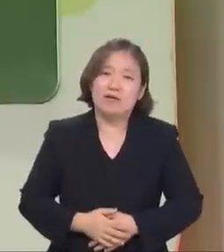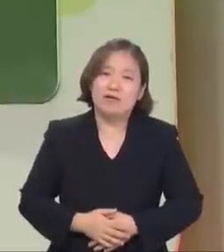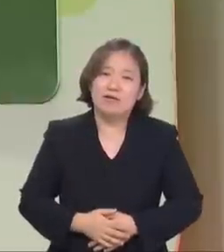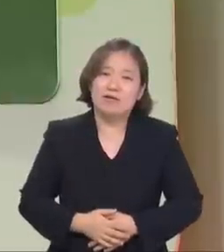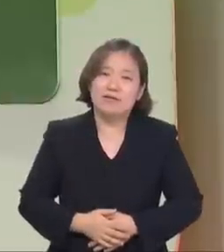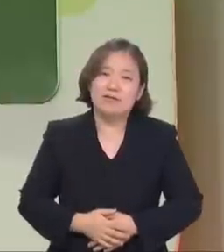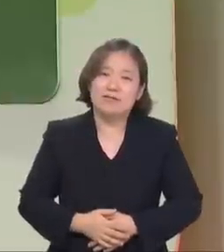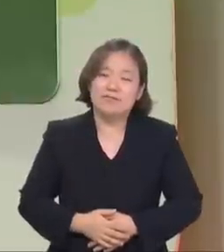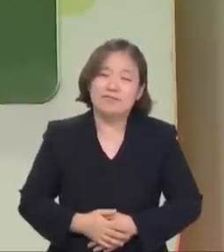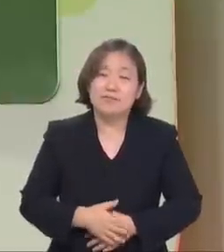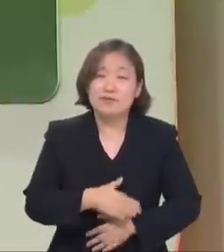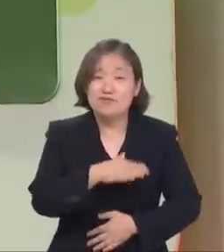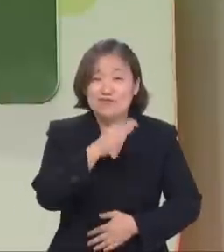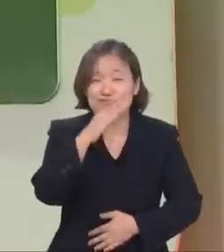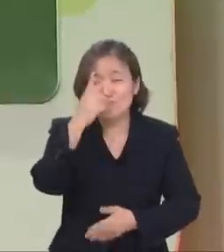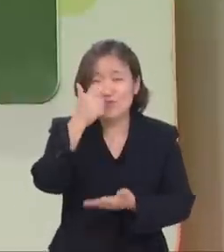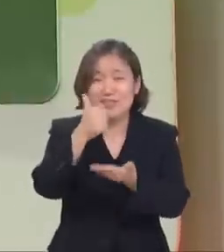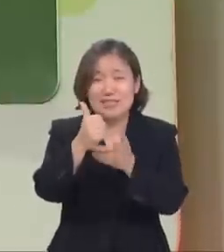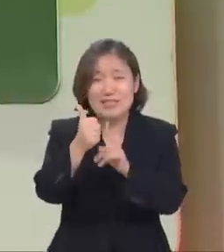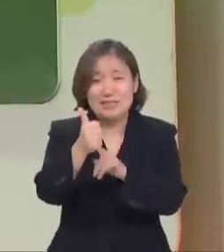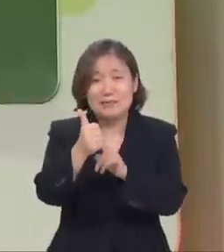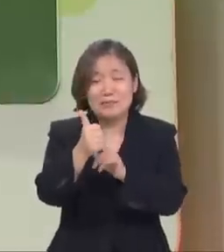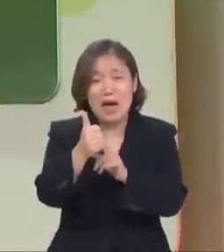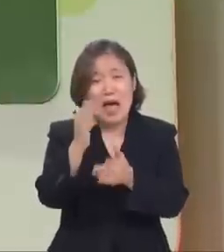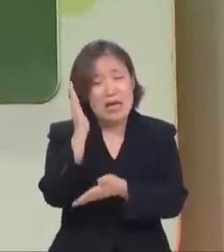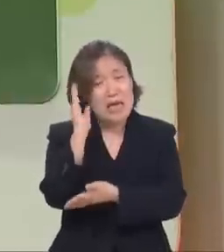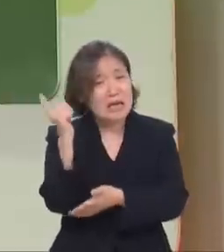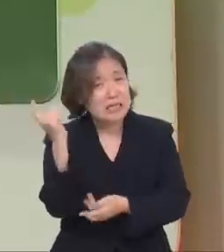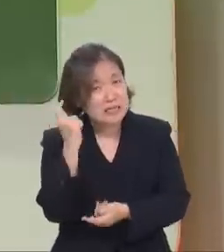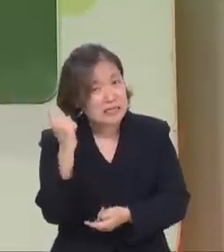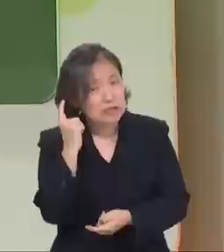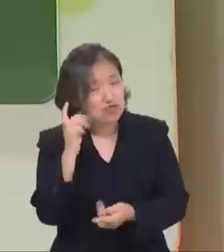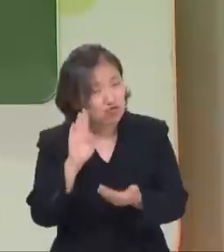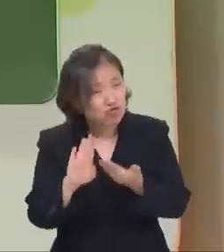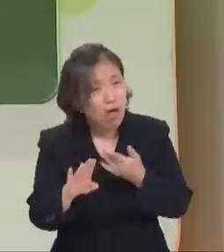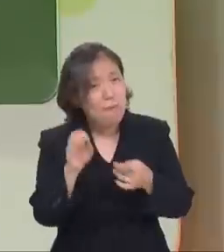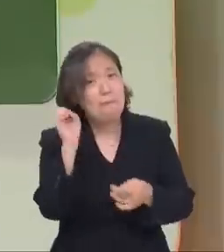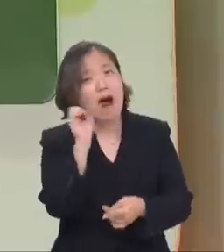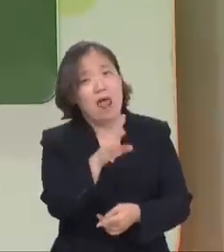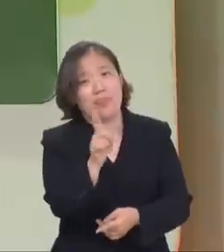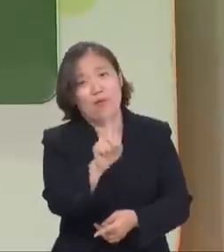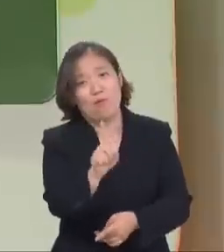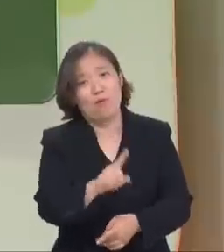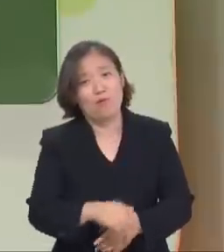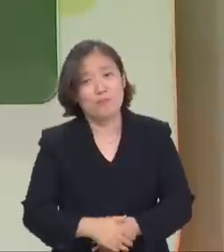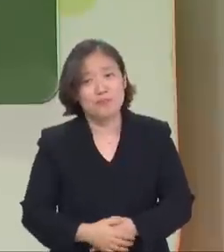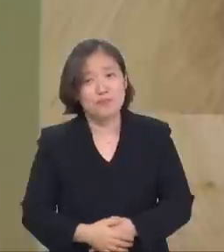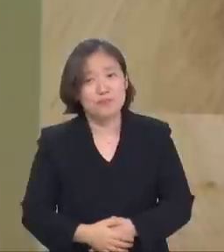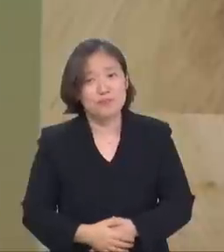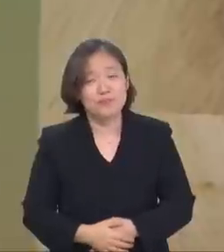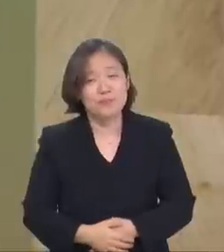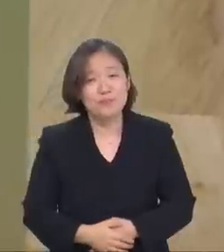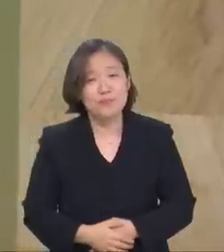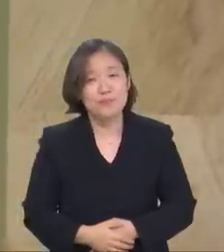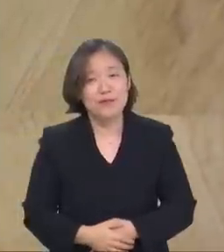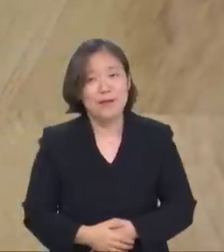노스님께서 그 사연을 다 들으신데 이렇게 말씀하셨다고 합니다